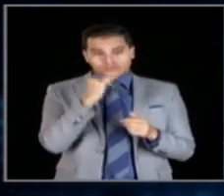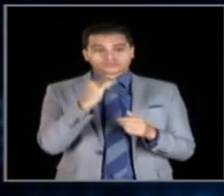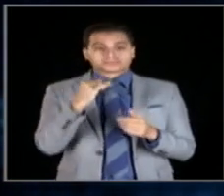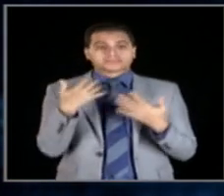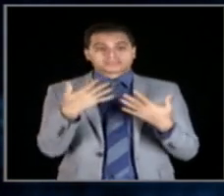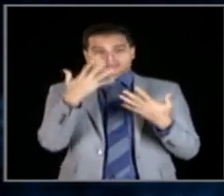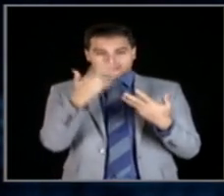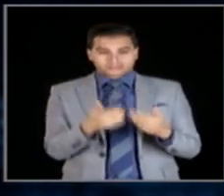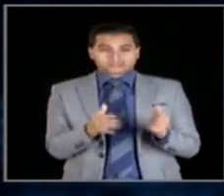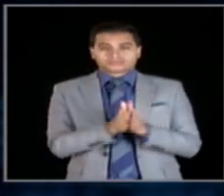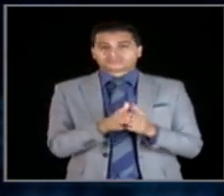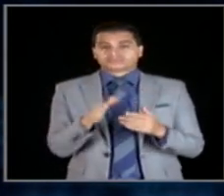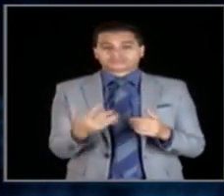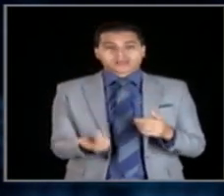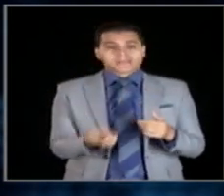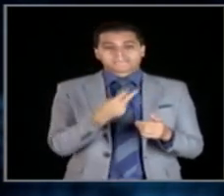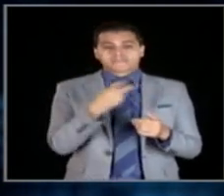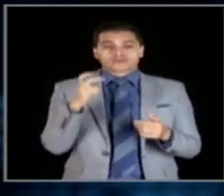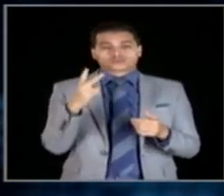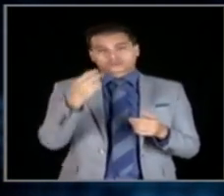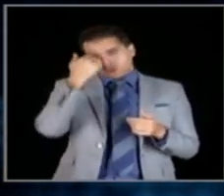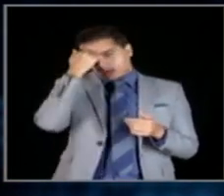97500 جنيه، ويبقى الرصيد لحد دلوقتي